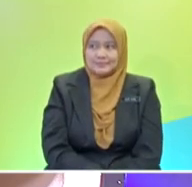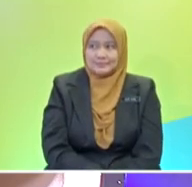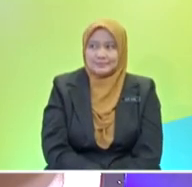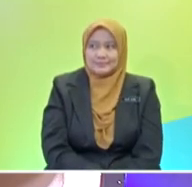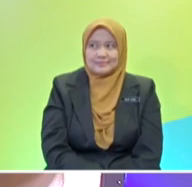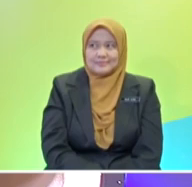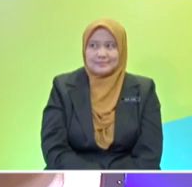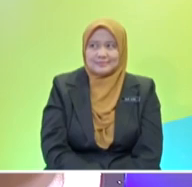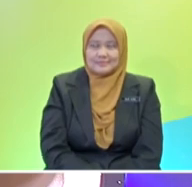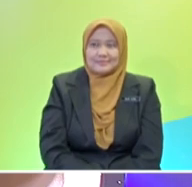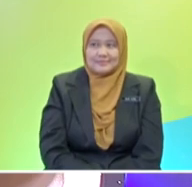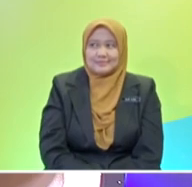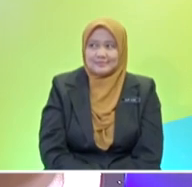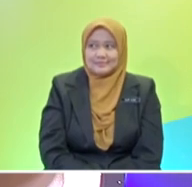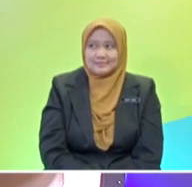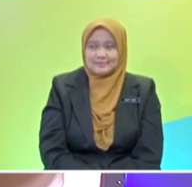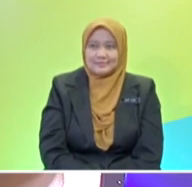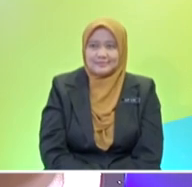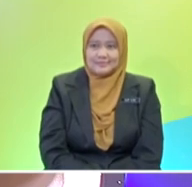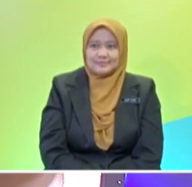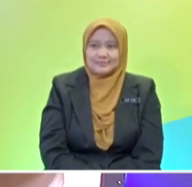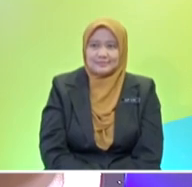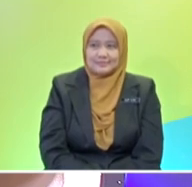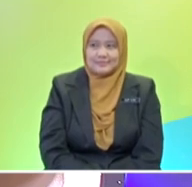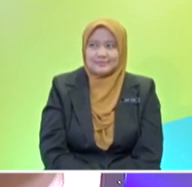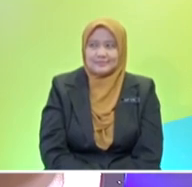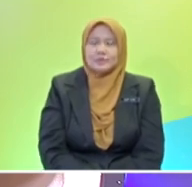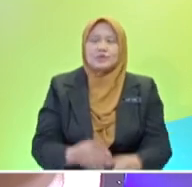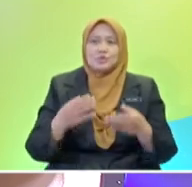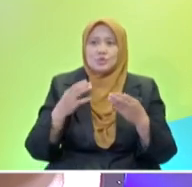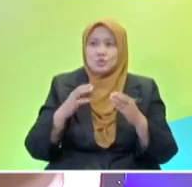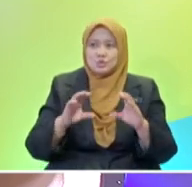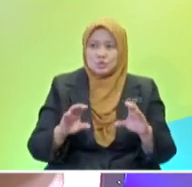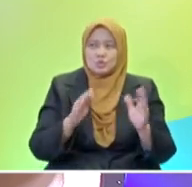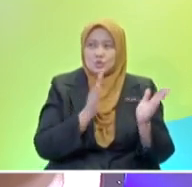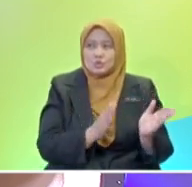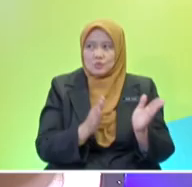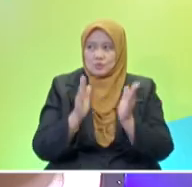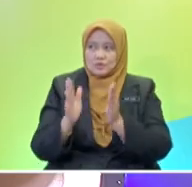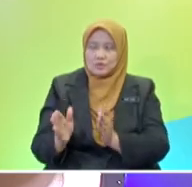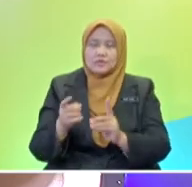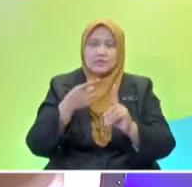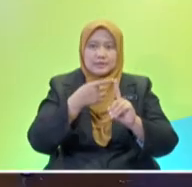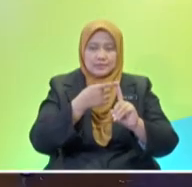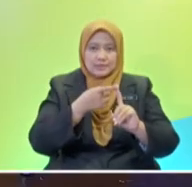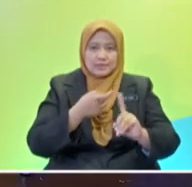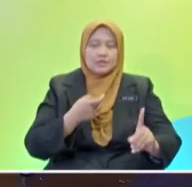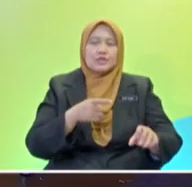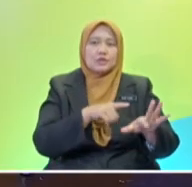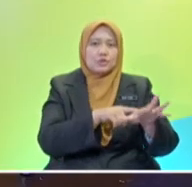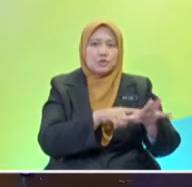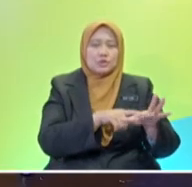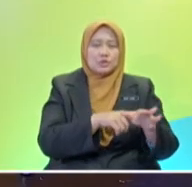50 kan? 50. Dalam kiraan 50. Cuba Din susun daripada daun yang